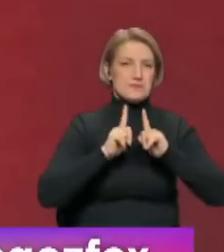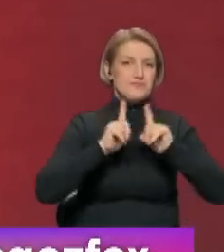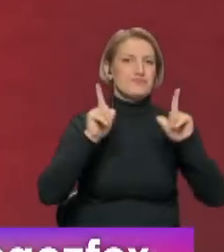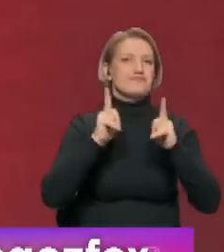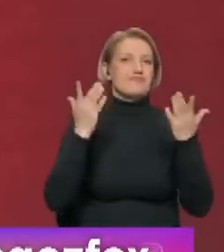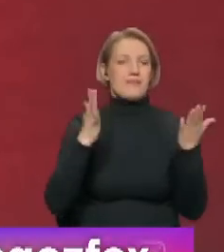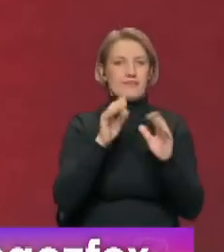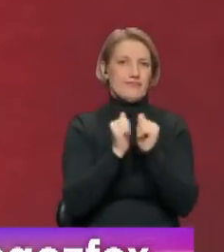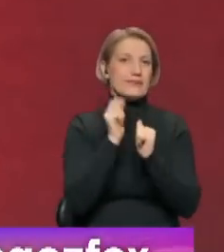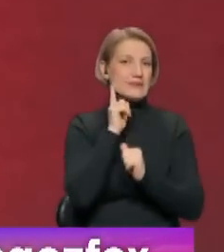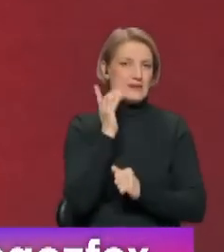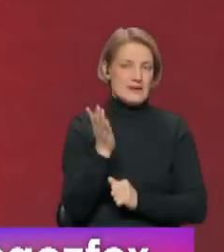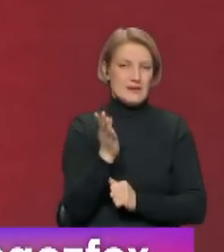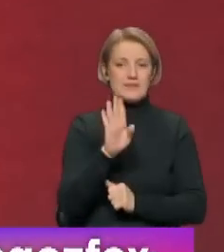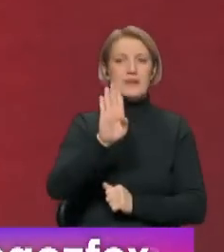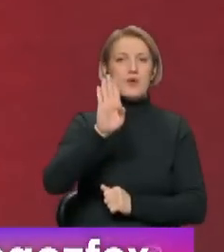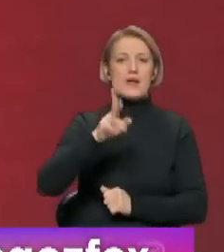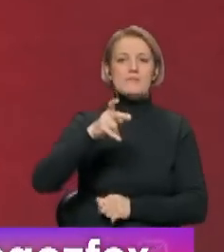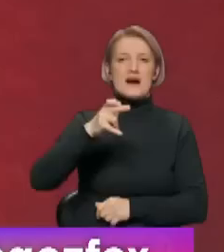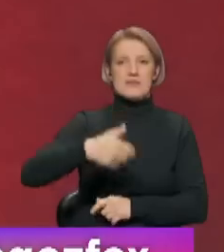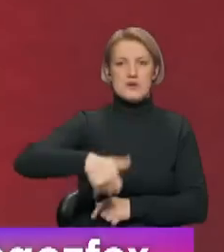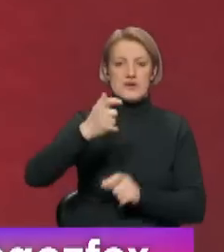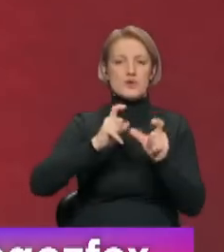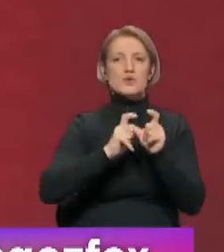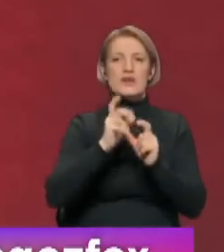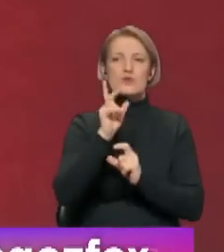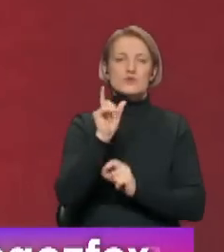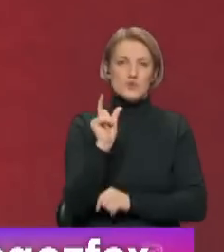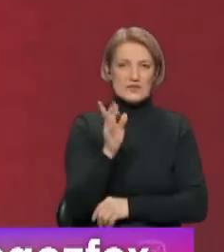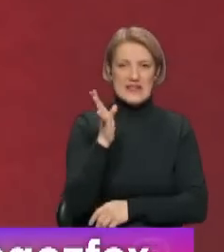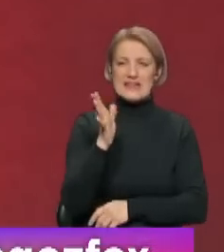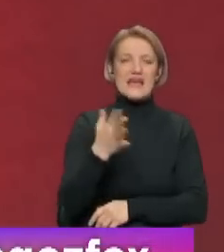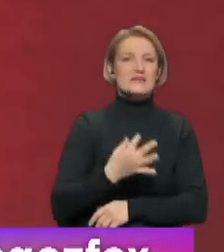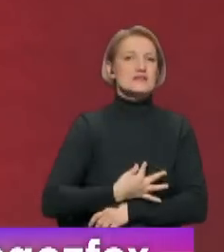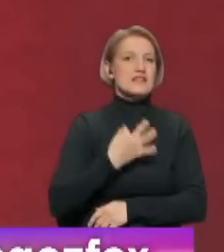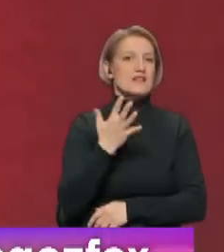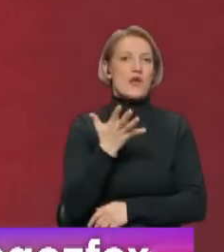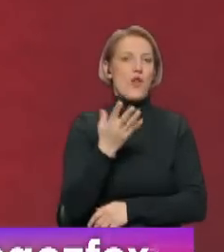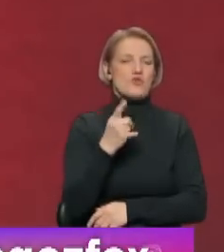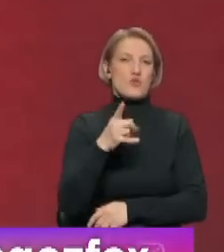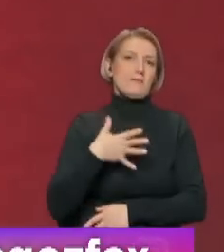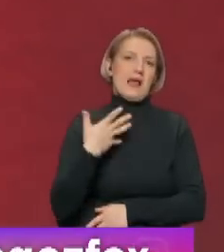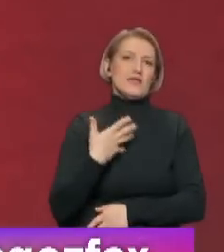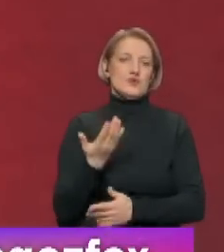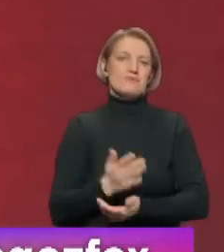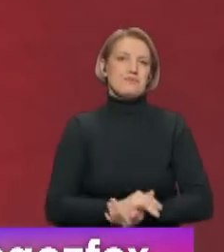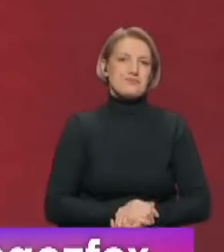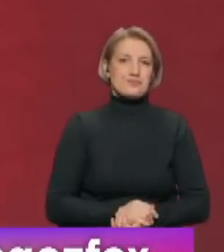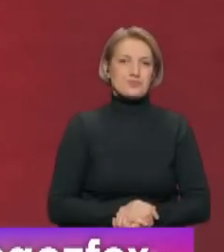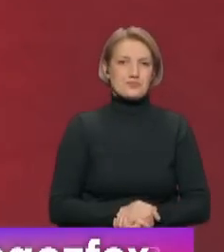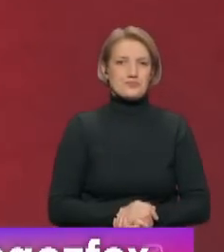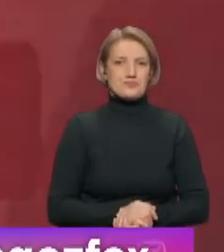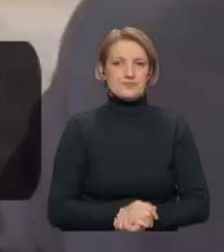halinde birlikte dinleyelim Demokrat Partili lideri Gültekin uysal'a hissettirdiği ne olacak Onu merak ediyorum